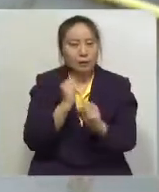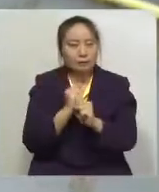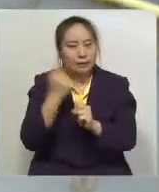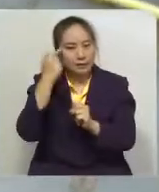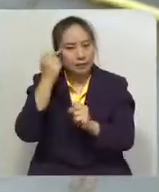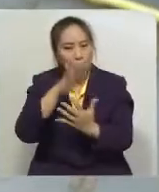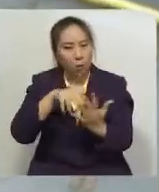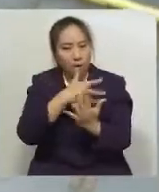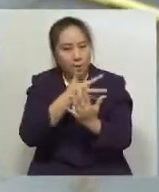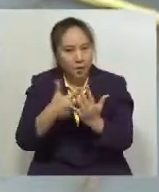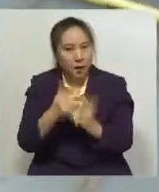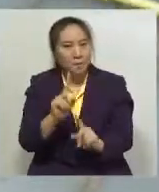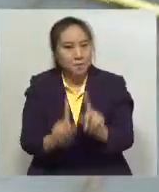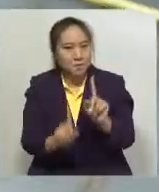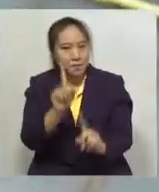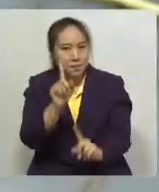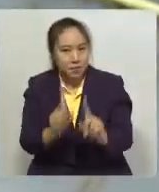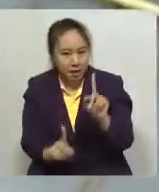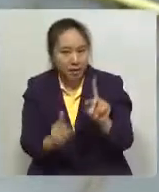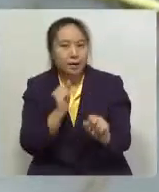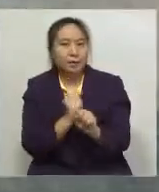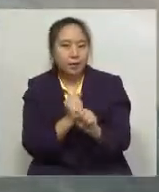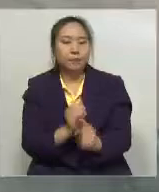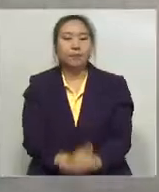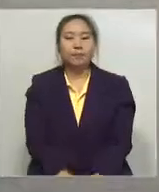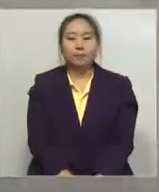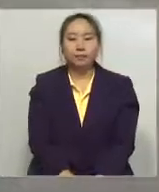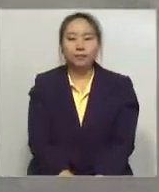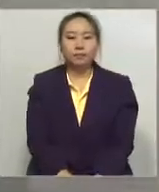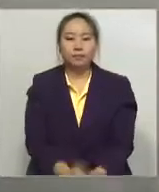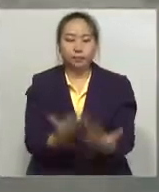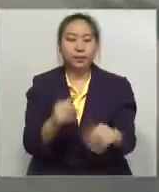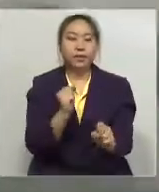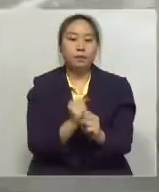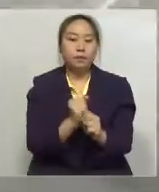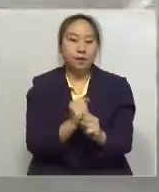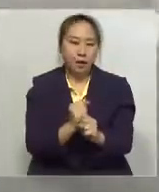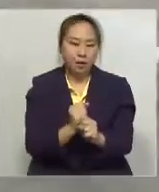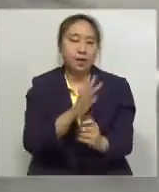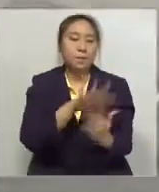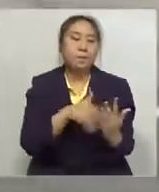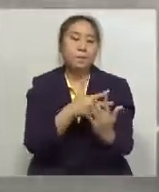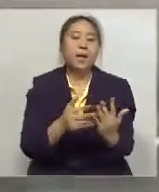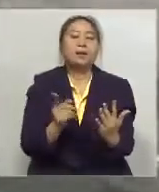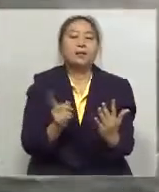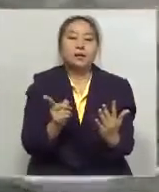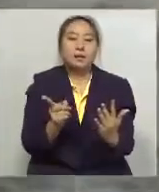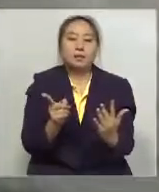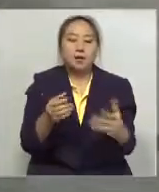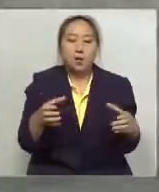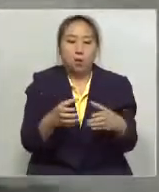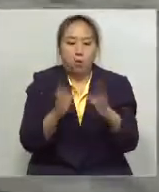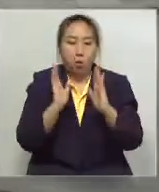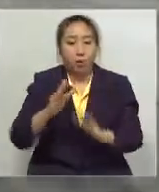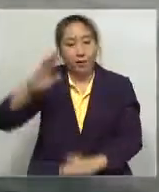แผนในการประเมินเพื่อจะปฏิบัติการต่อไปครับในส่วนของการปฏิบัติงานนั้นก็ยังใช้แผนเดิมนะครับก็คือการใช้ทีมนักประด